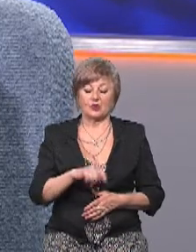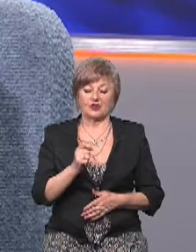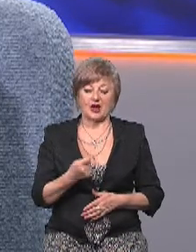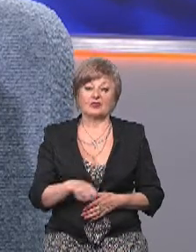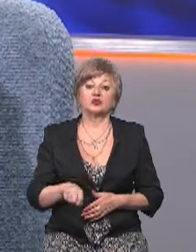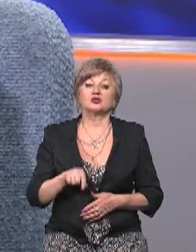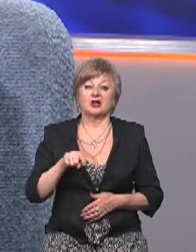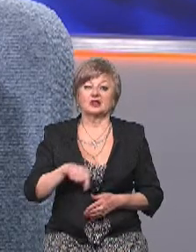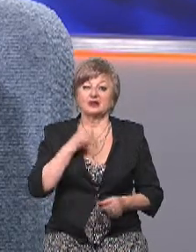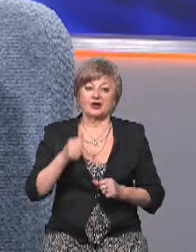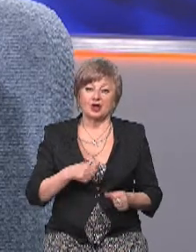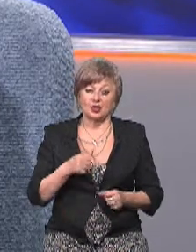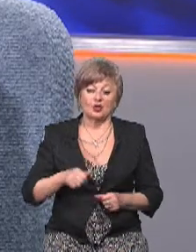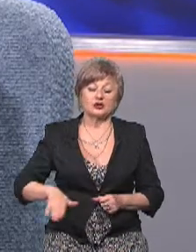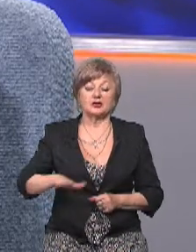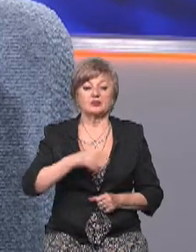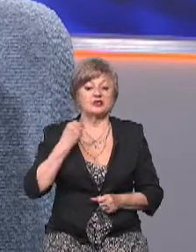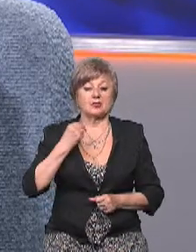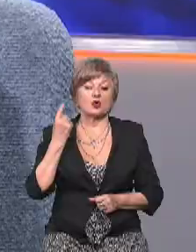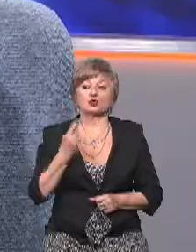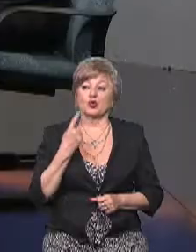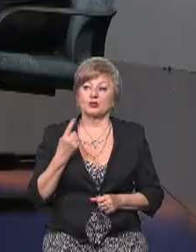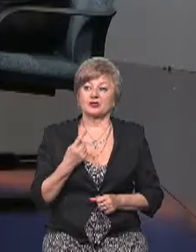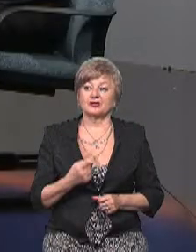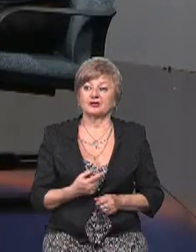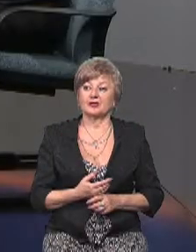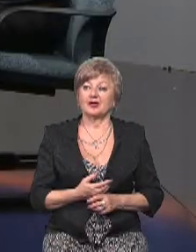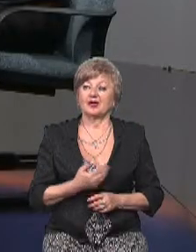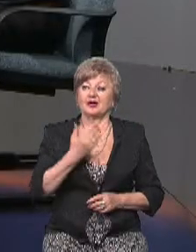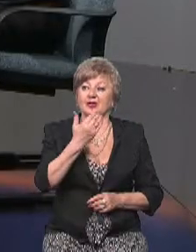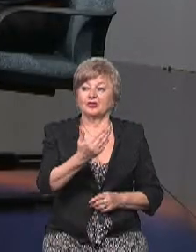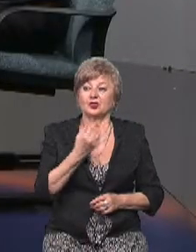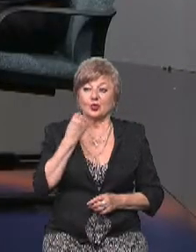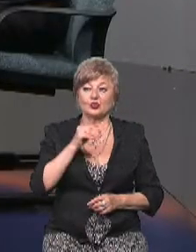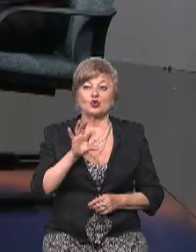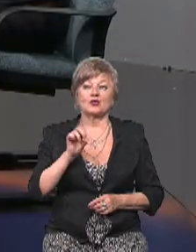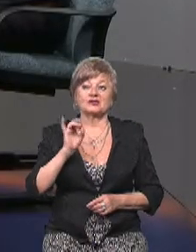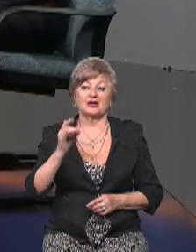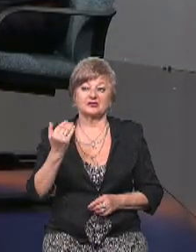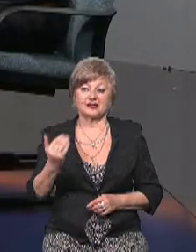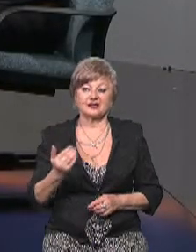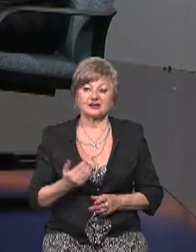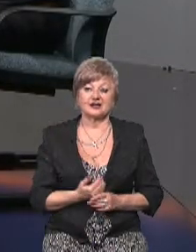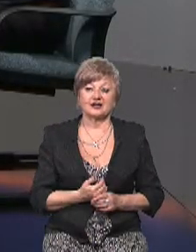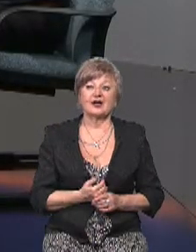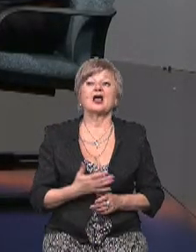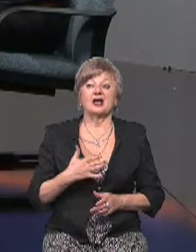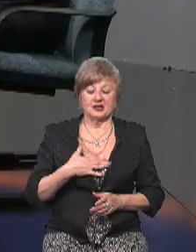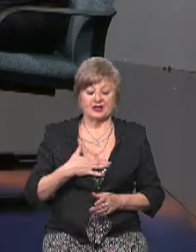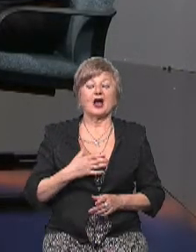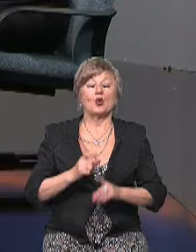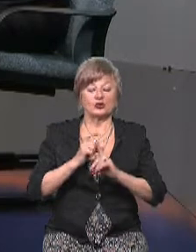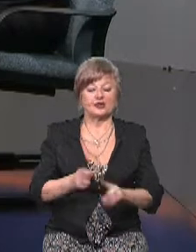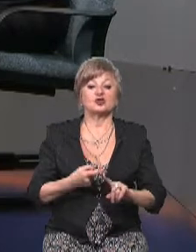серпня цього року на території Запорізької області? Це питання до пана Олександра. Якщо можна, я відповім на це